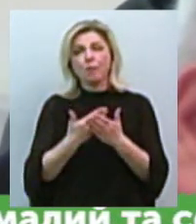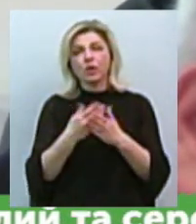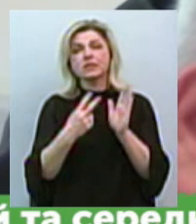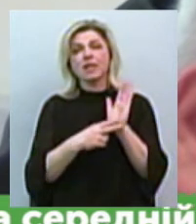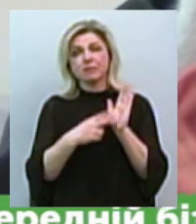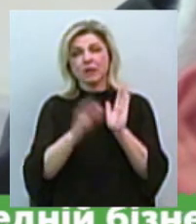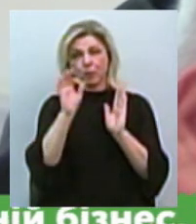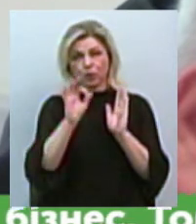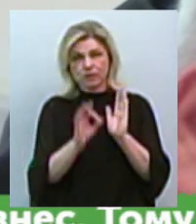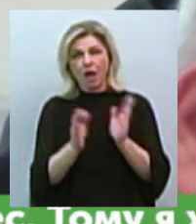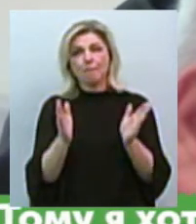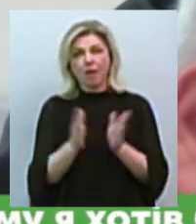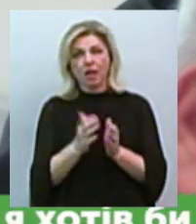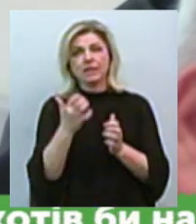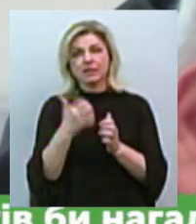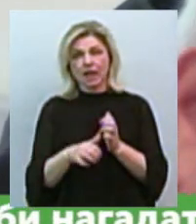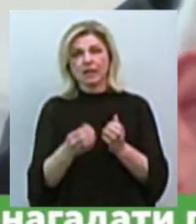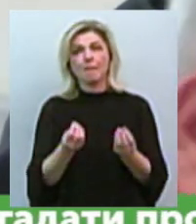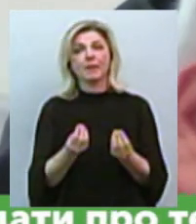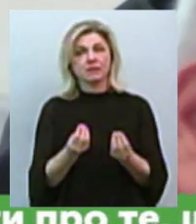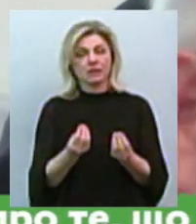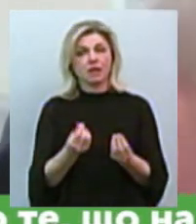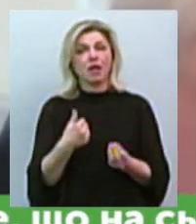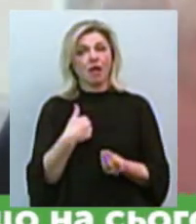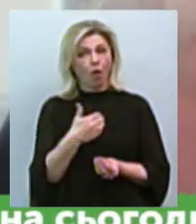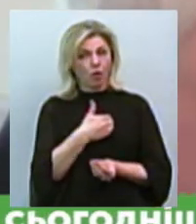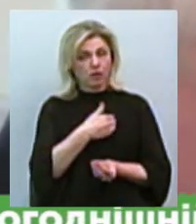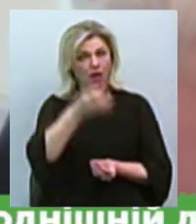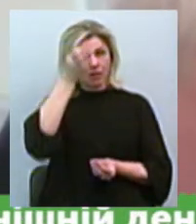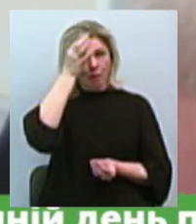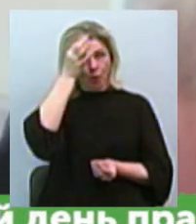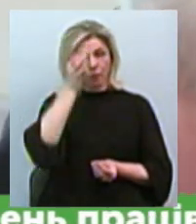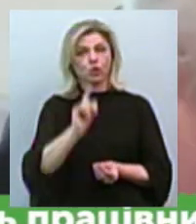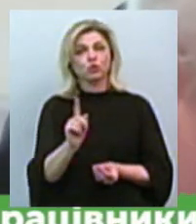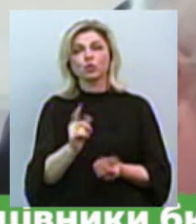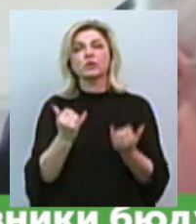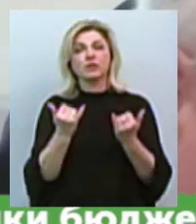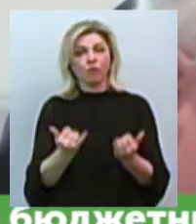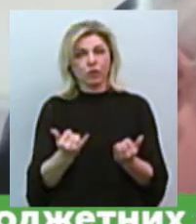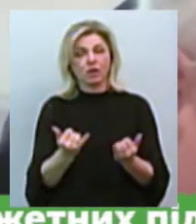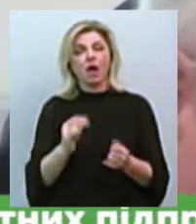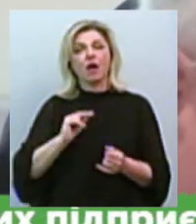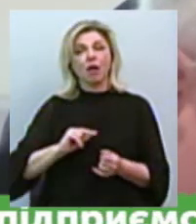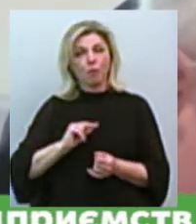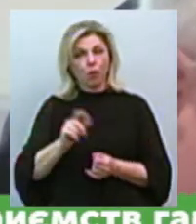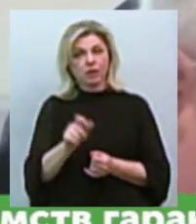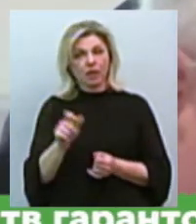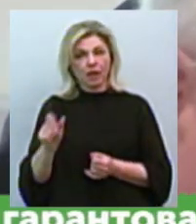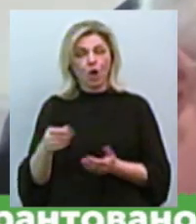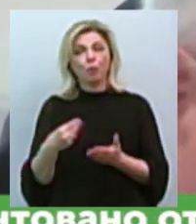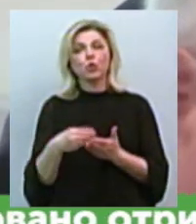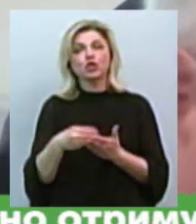малый и средний бизнес. Поэтому я хотел бы напомнить о том, что на сегодняшний день работники